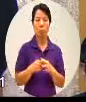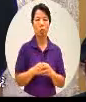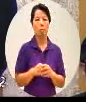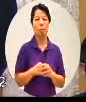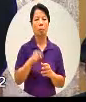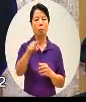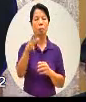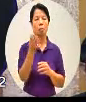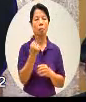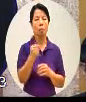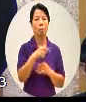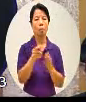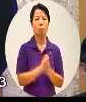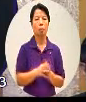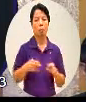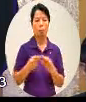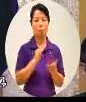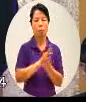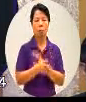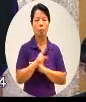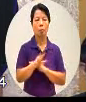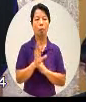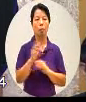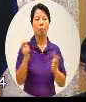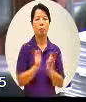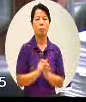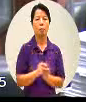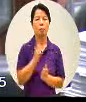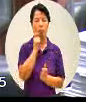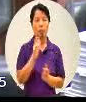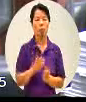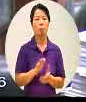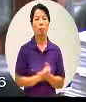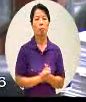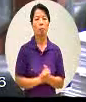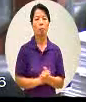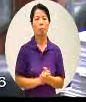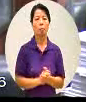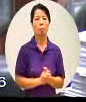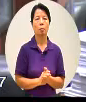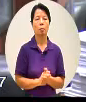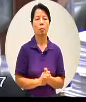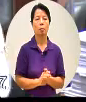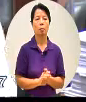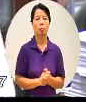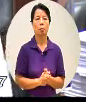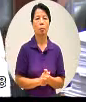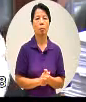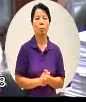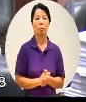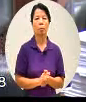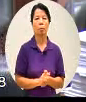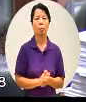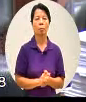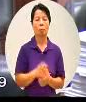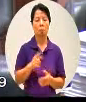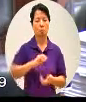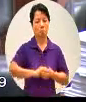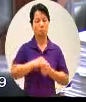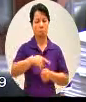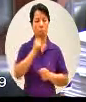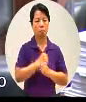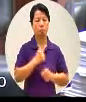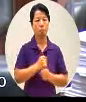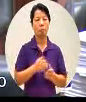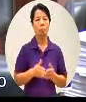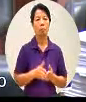些困难。 要改变有困难？ 对，因为 阿内来好，你请坐。 已经核定 要改变有困难了吗？就是势在必行，一定做的。